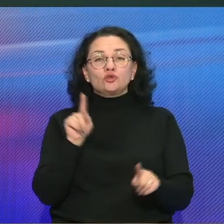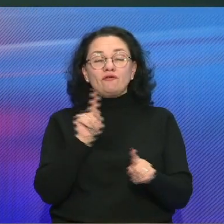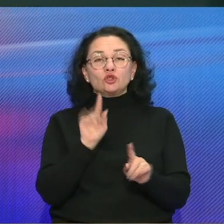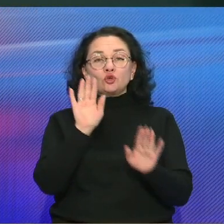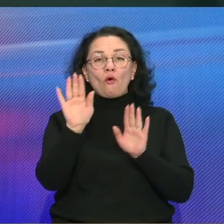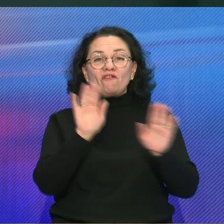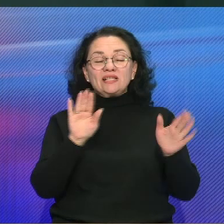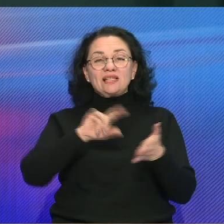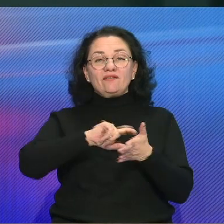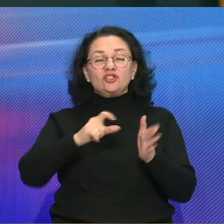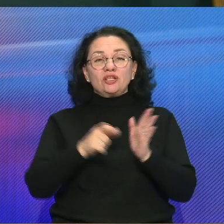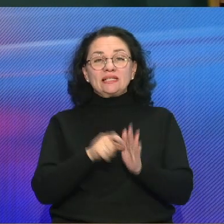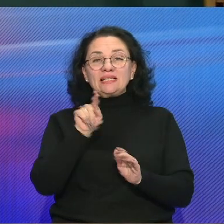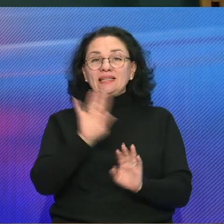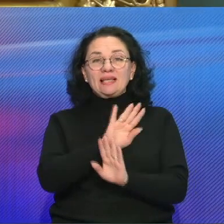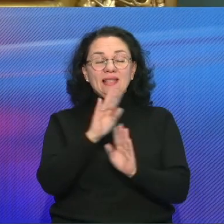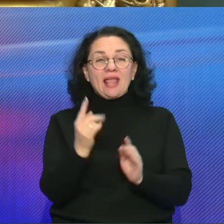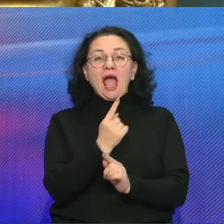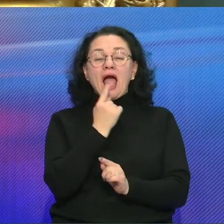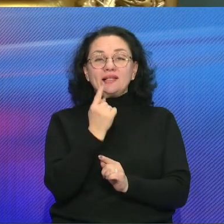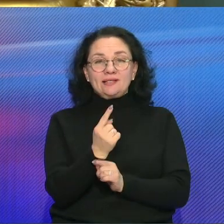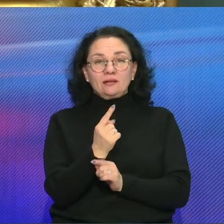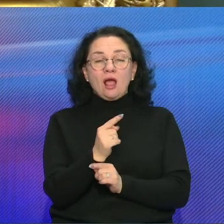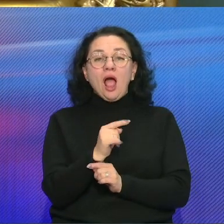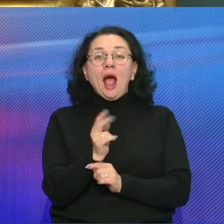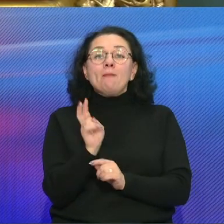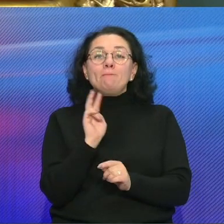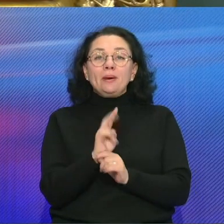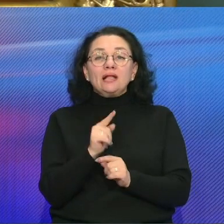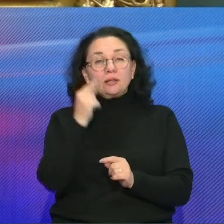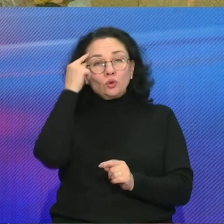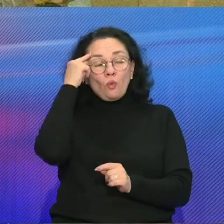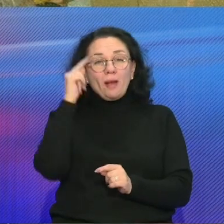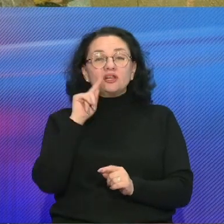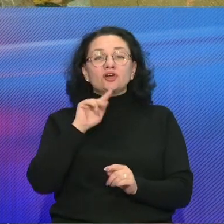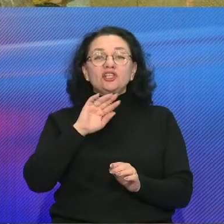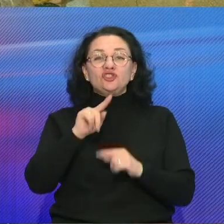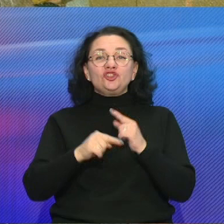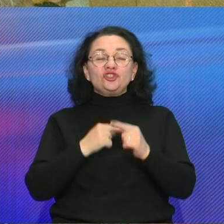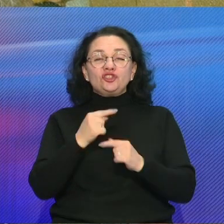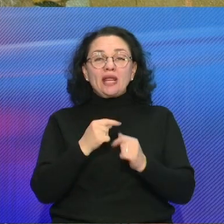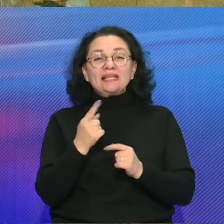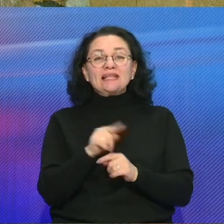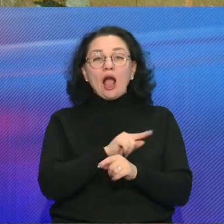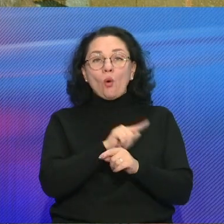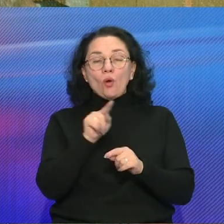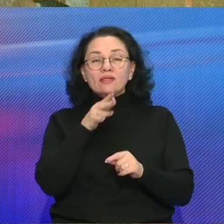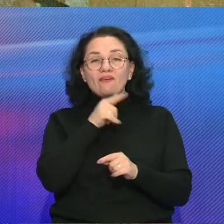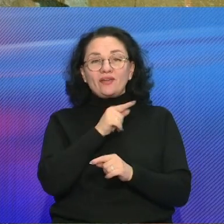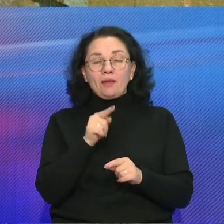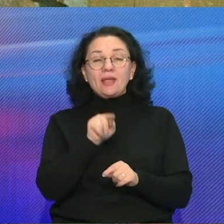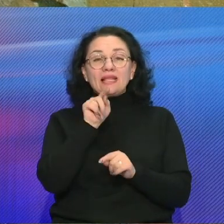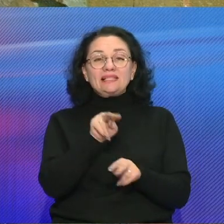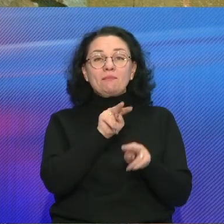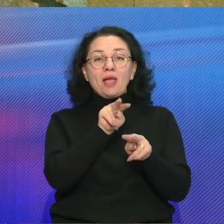ты не один, навод коли больше никого побач няма, приходит после нескольких кроков по экспозиции. И это не только тому, что забразов на тебе глядеть